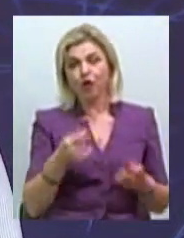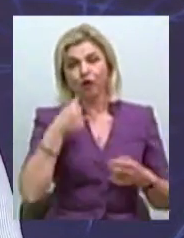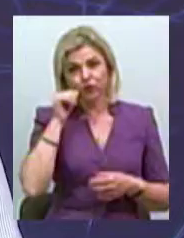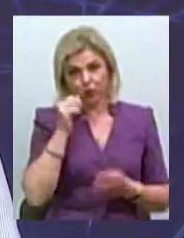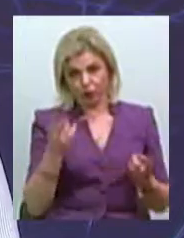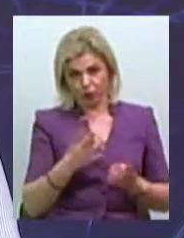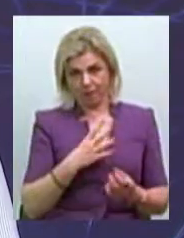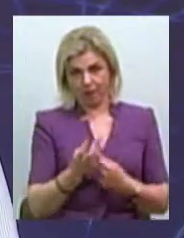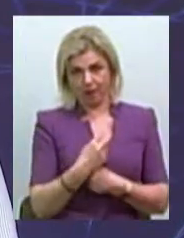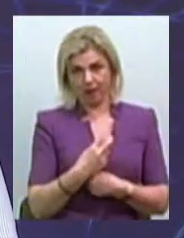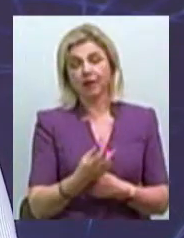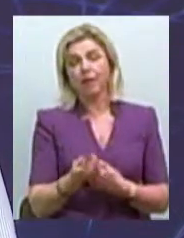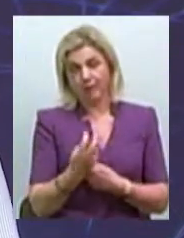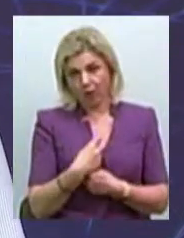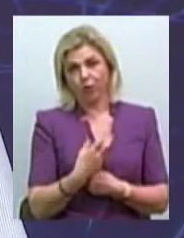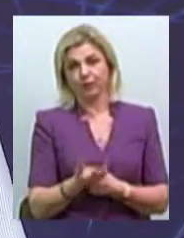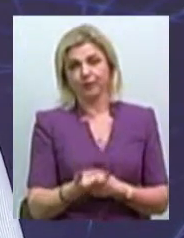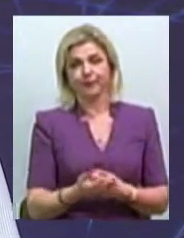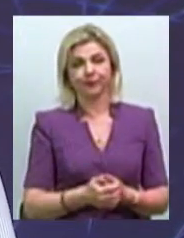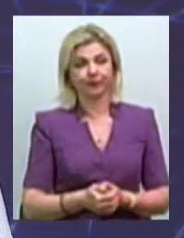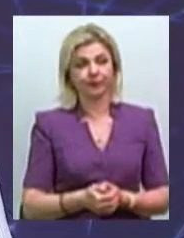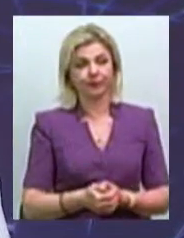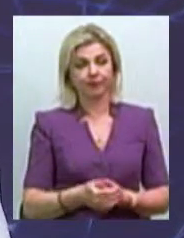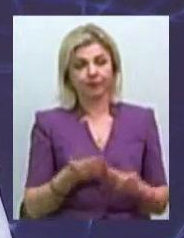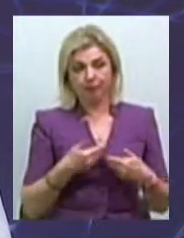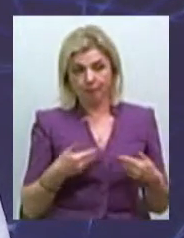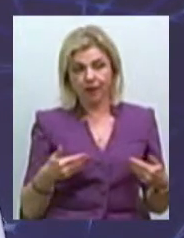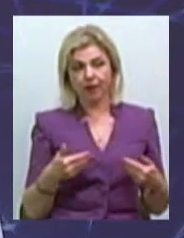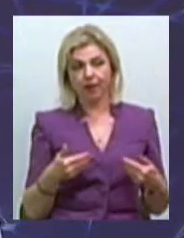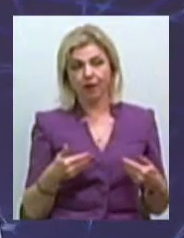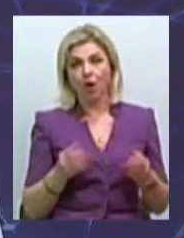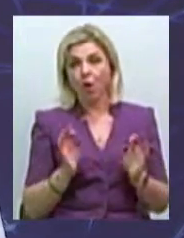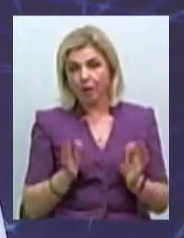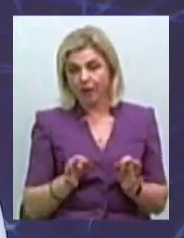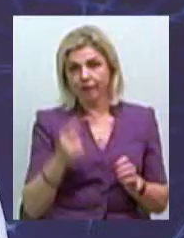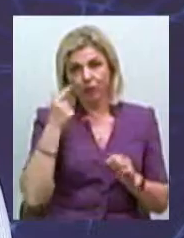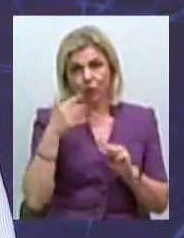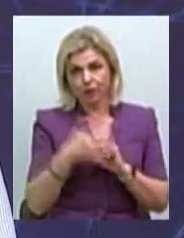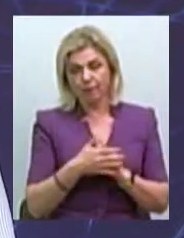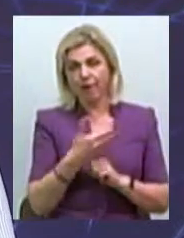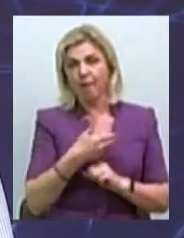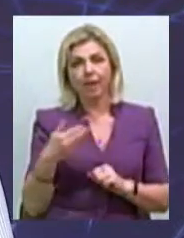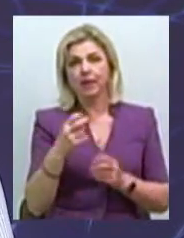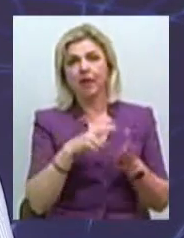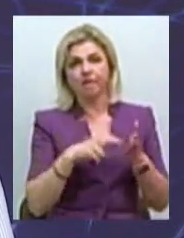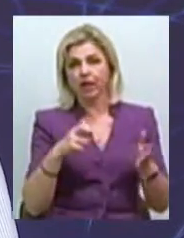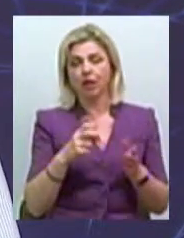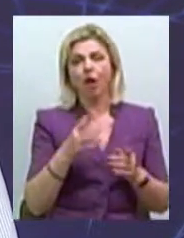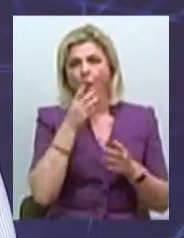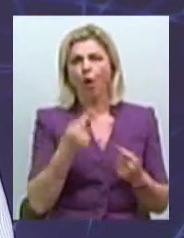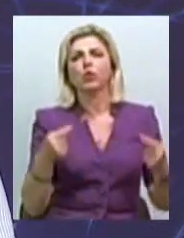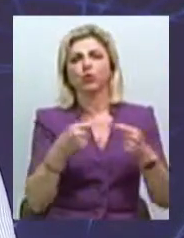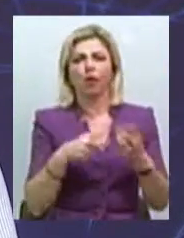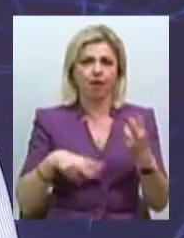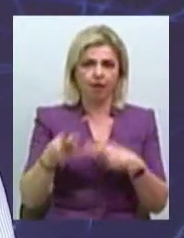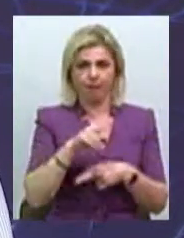прийти. Приходьте. Ми ж об'єктивно розуміємо, що ми не відключимо одночасно всіх, да,